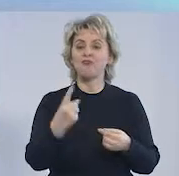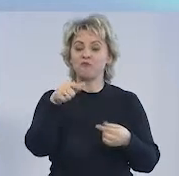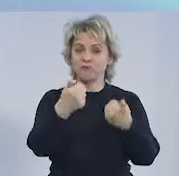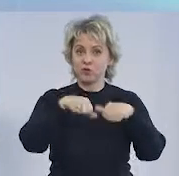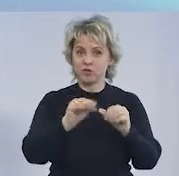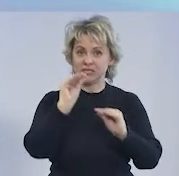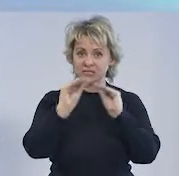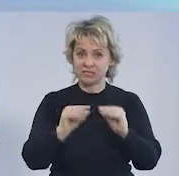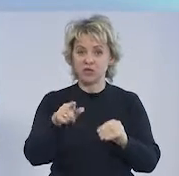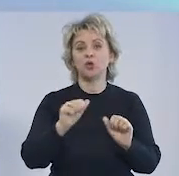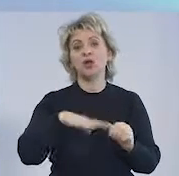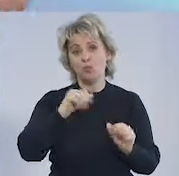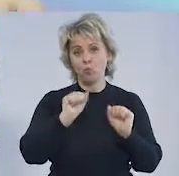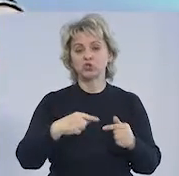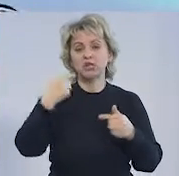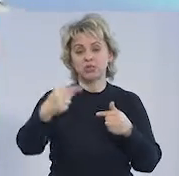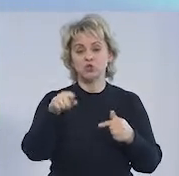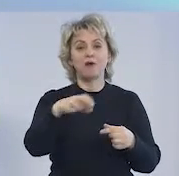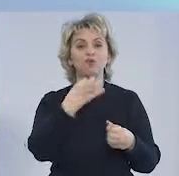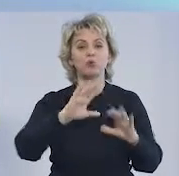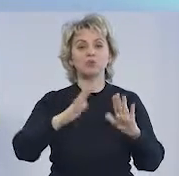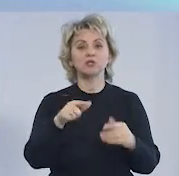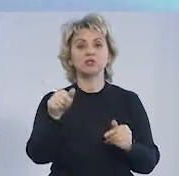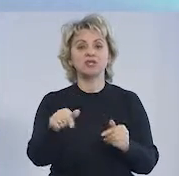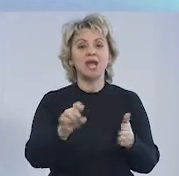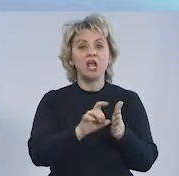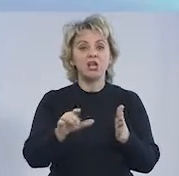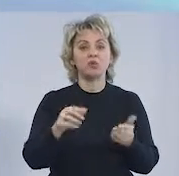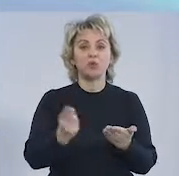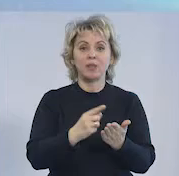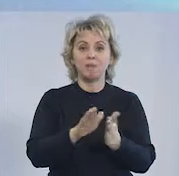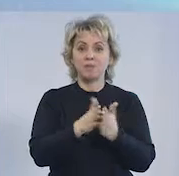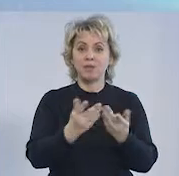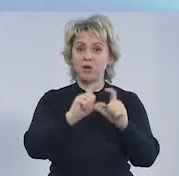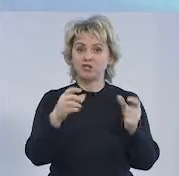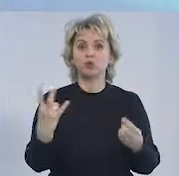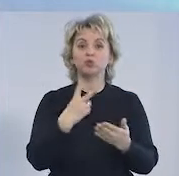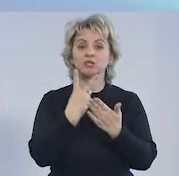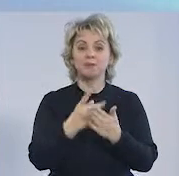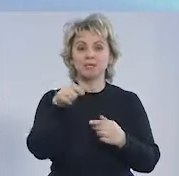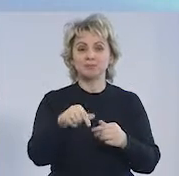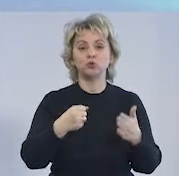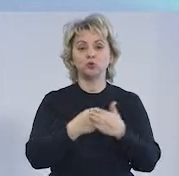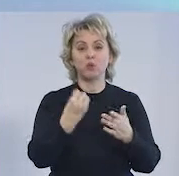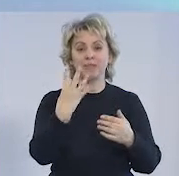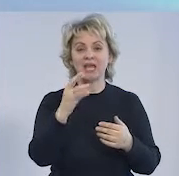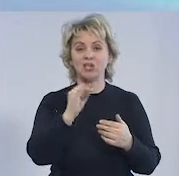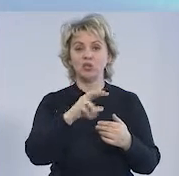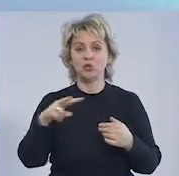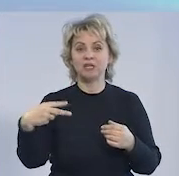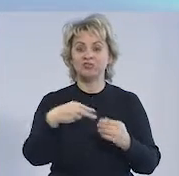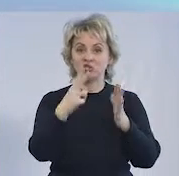источник, достаточно, конечно, сделать это дистанционно. Но в любом случае, как минимум, в электронную библиотеку сходить надо. Так вот, до 15